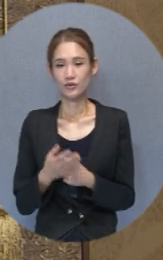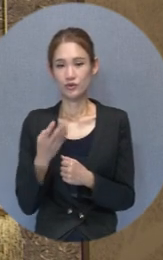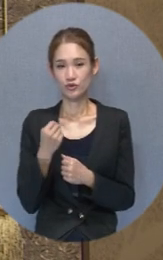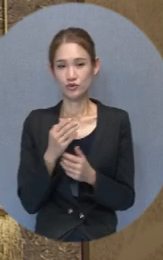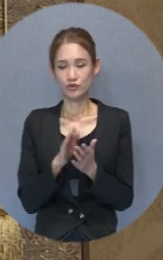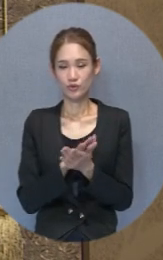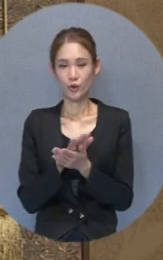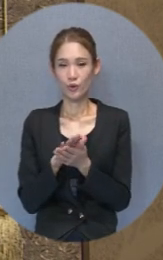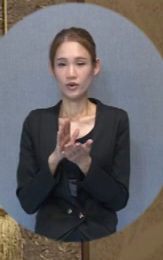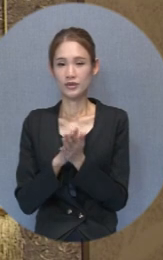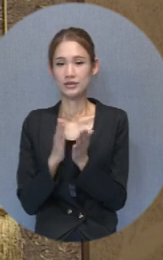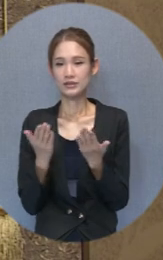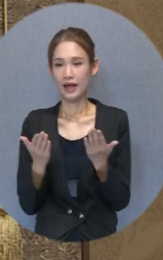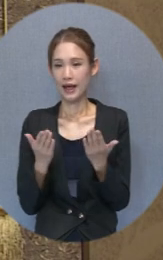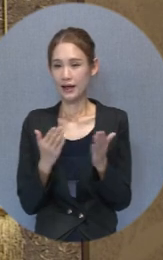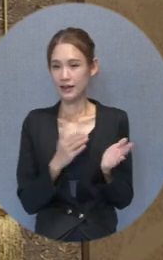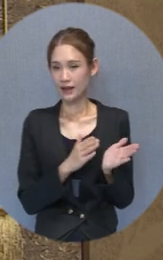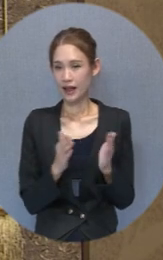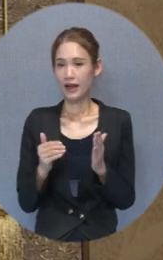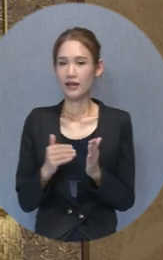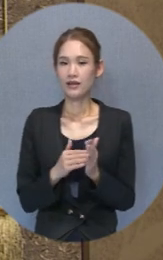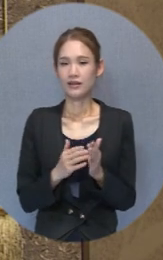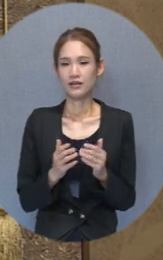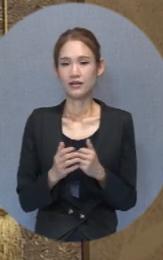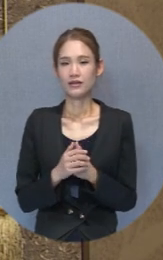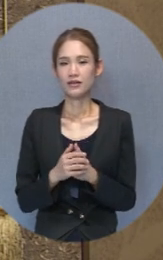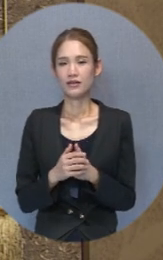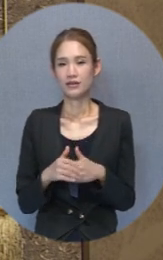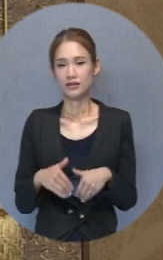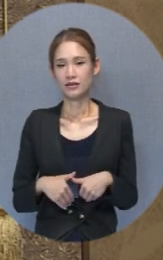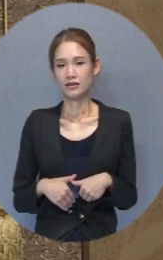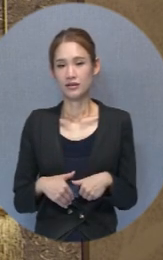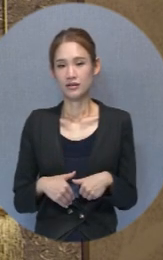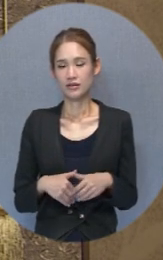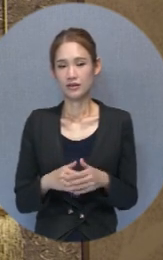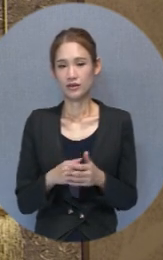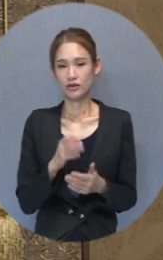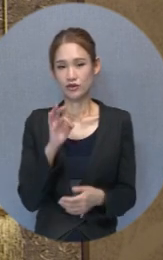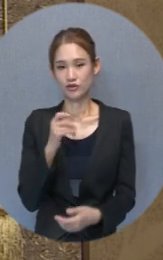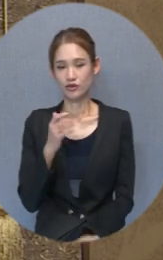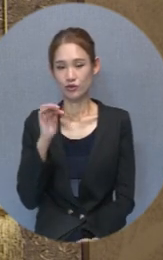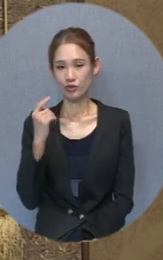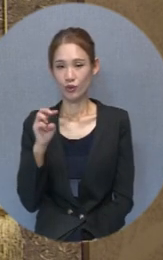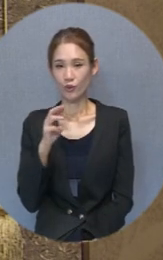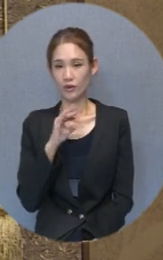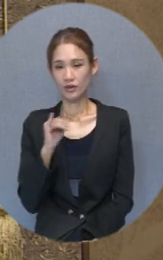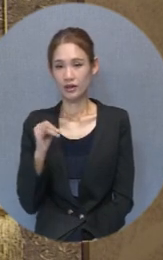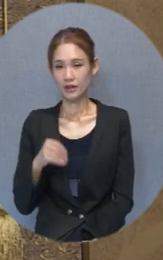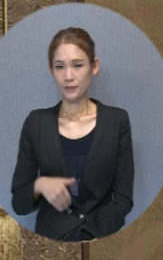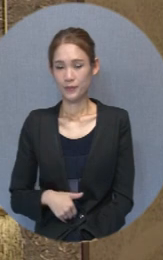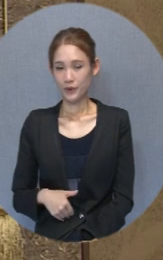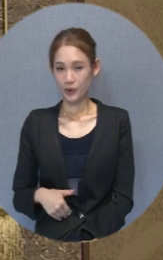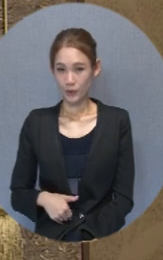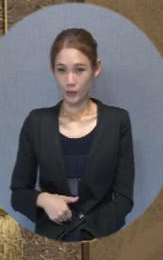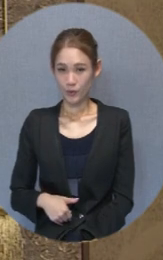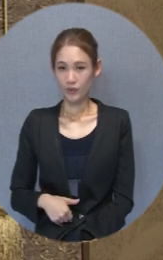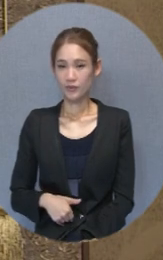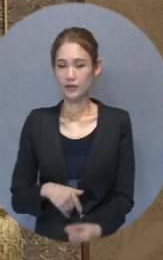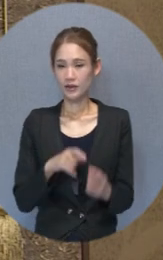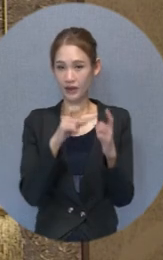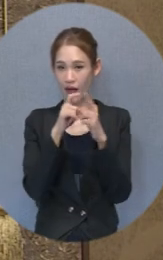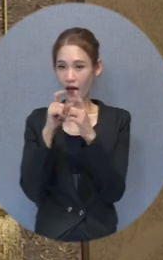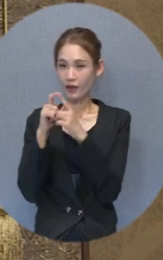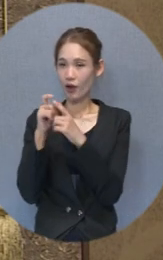책은 있으니 네. 다 준비가 되었으니 필요한 뭐 윷놀이가 필요하다 아니면 뭐 단어